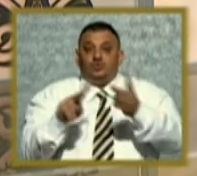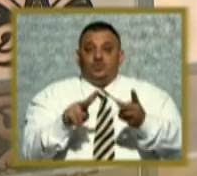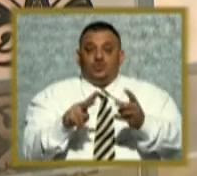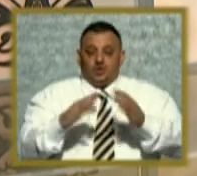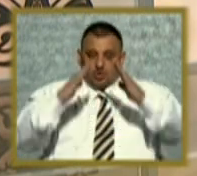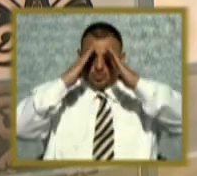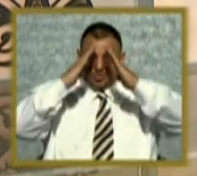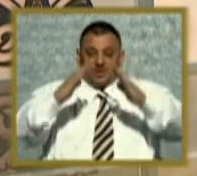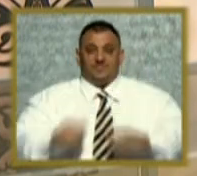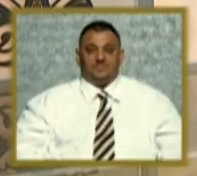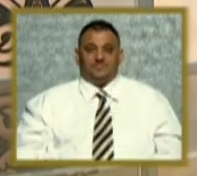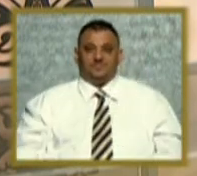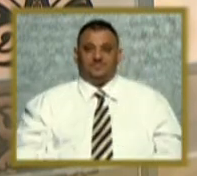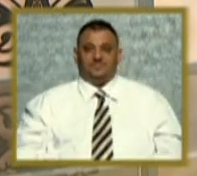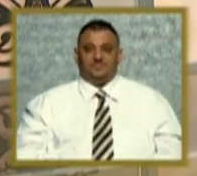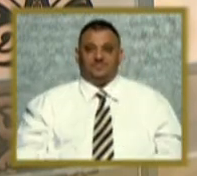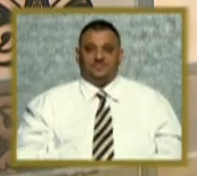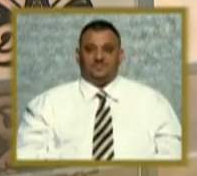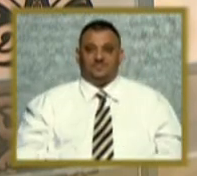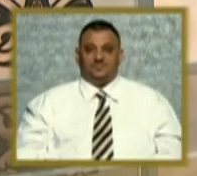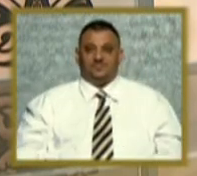شكرا جزيلا شيخ رحمة. مرحبا مرحبا.